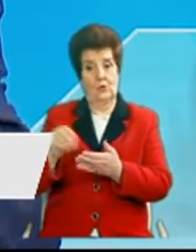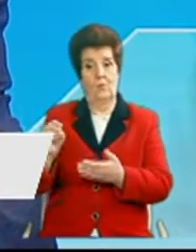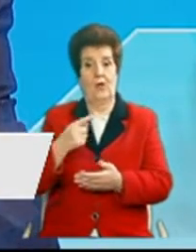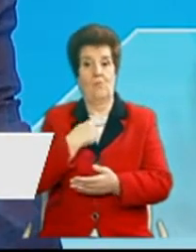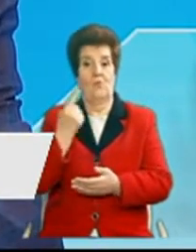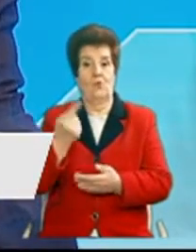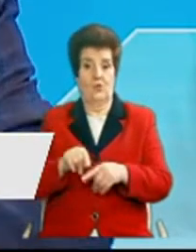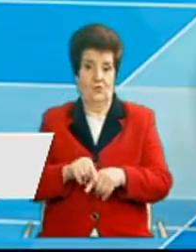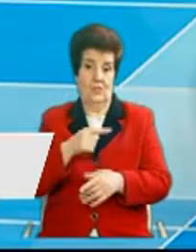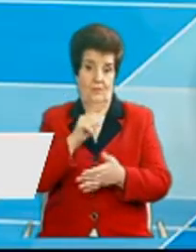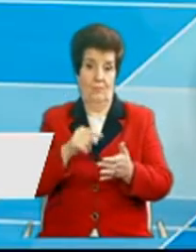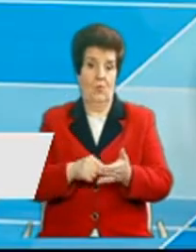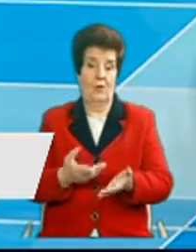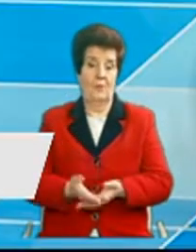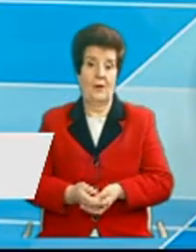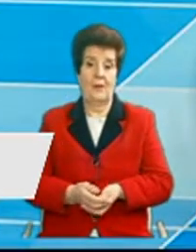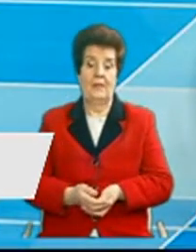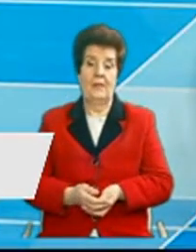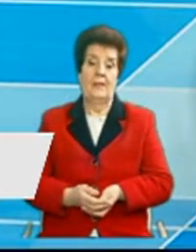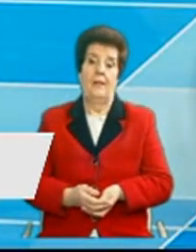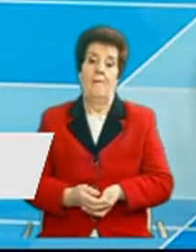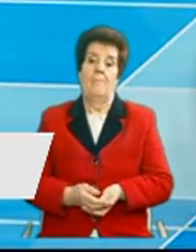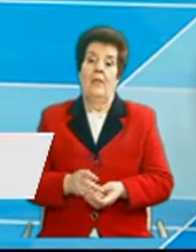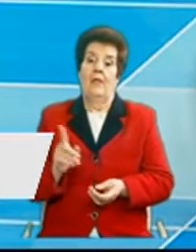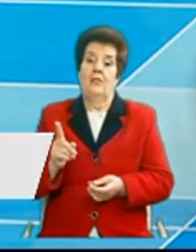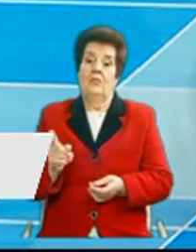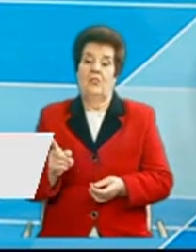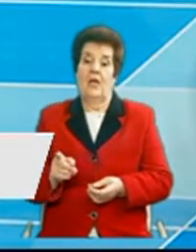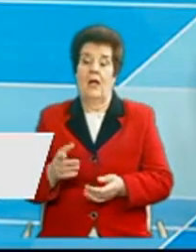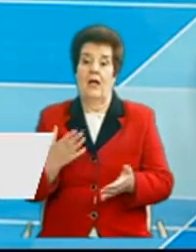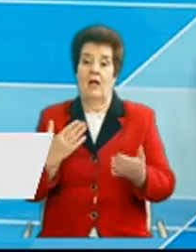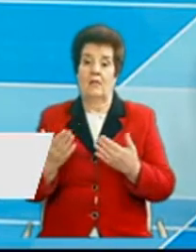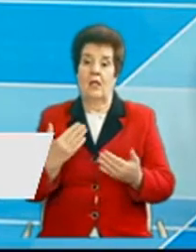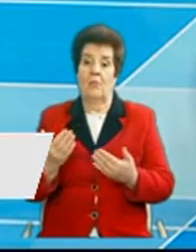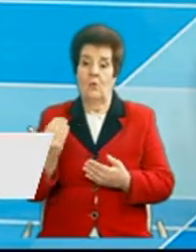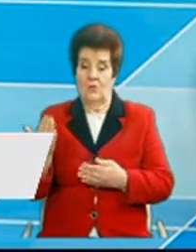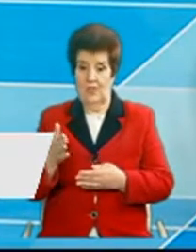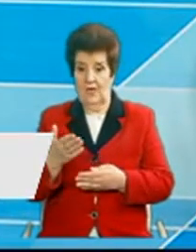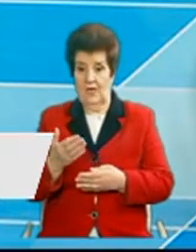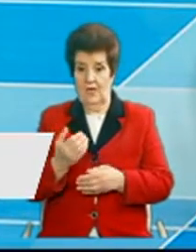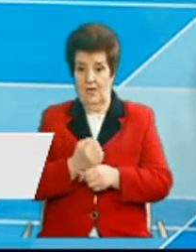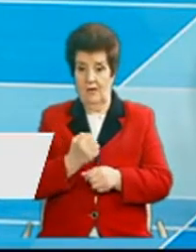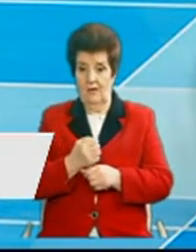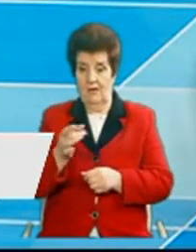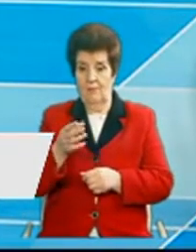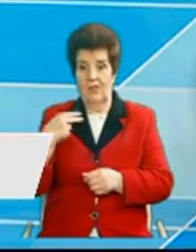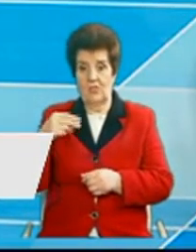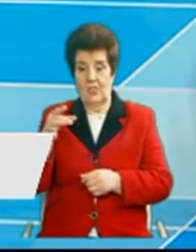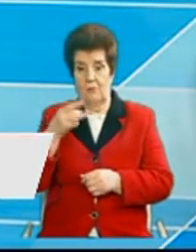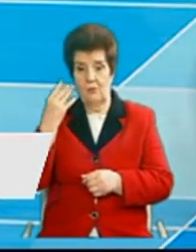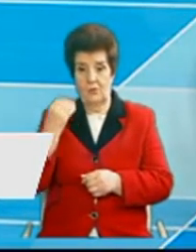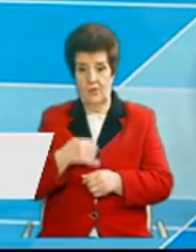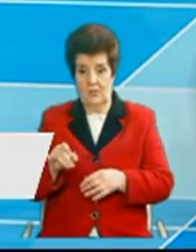Da, dincolo de toate acestea, nici atribuțiile președintelui Republicii Moldova, care e o republică parlamentară, nu sunt foarte